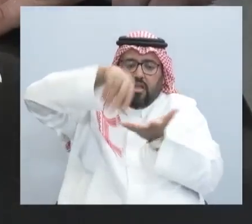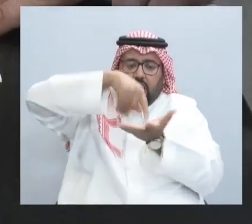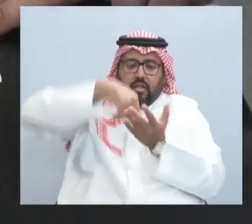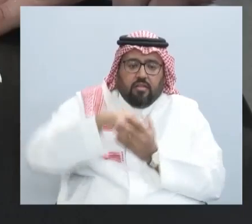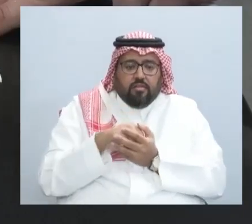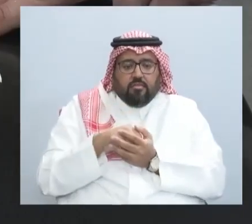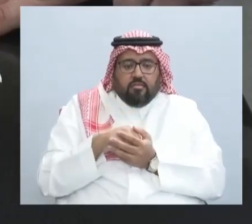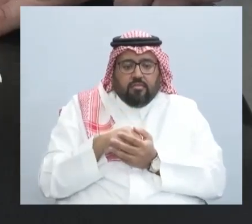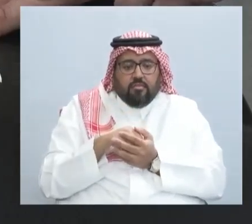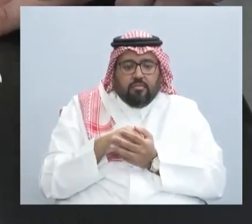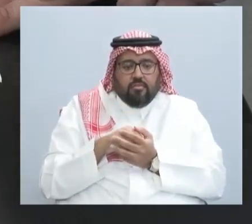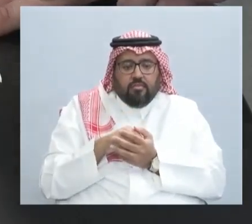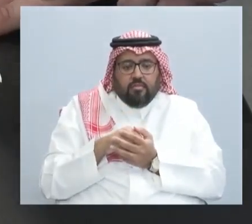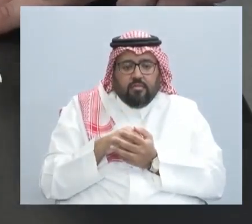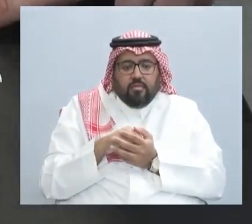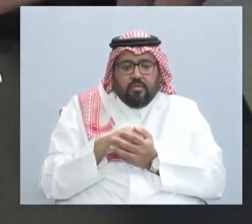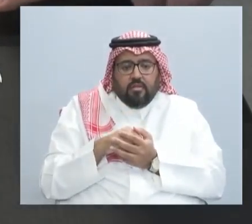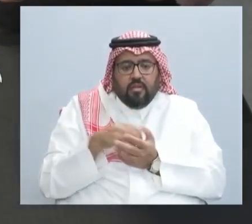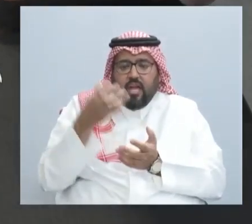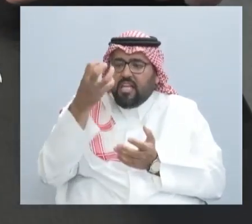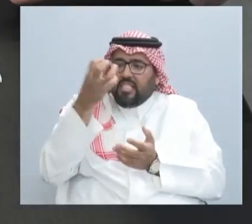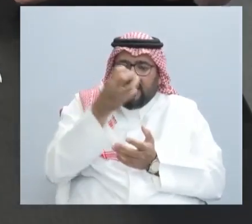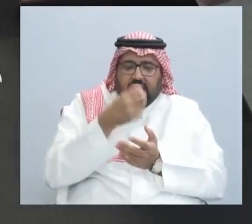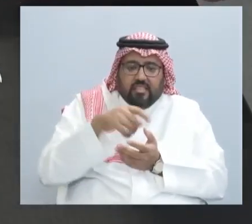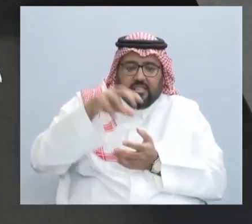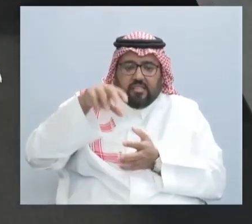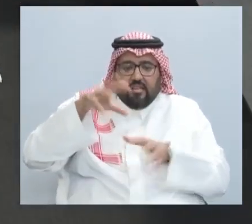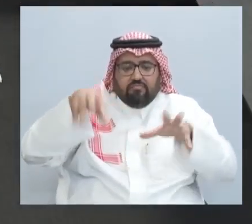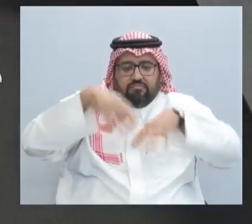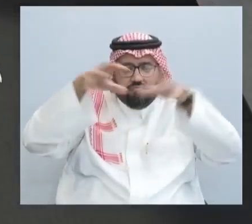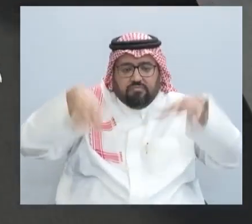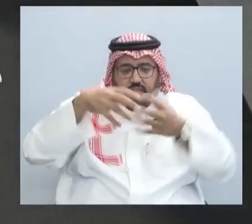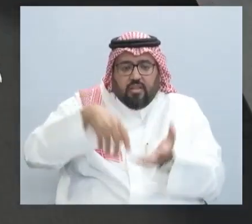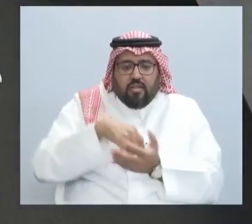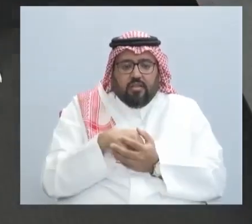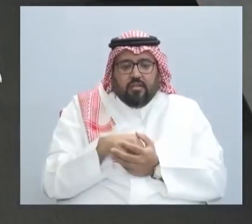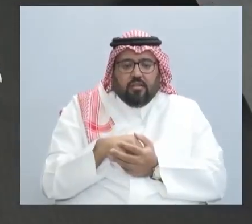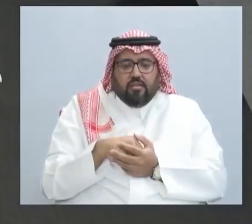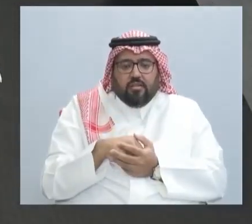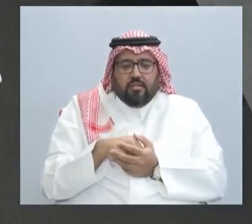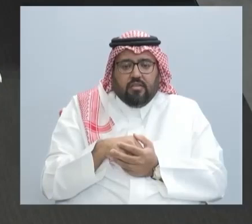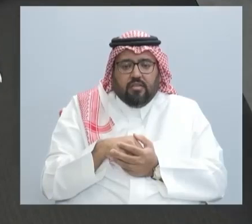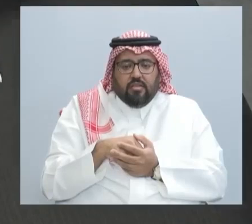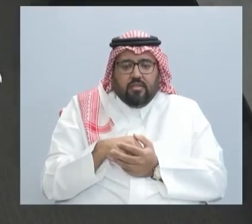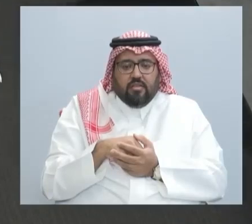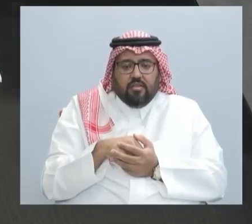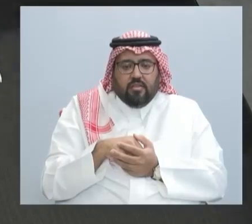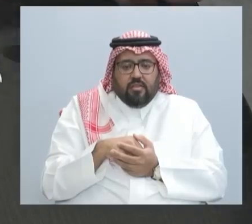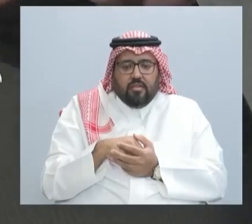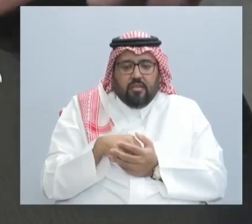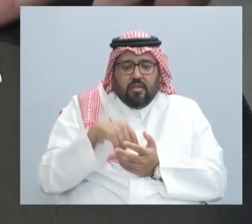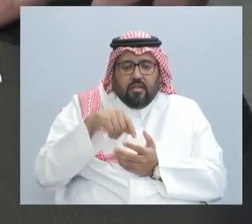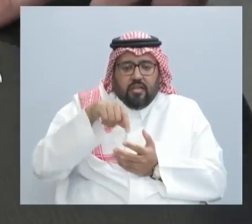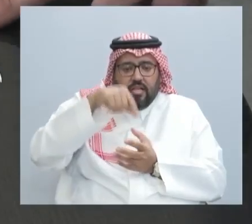كما تشاهدون امامكم وكذلك مع كميه من الحصى قمنا الان عزيزي الطالب وعزيزي الطالبه